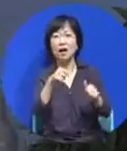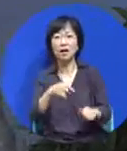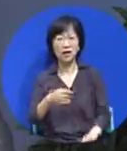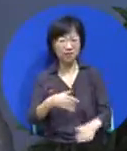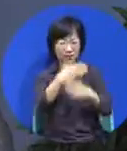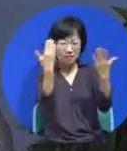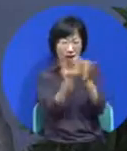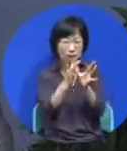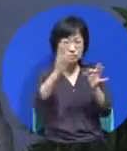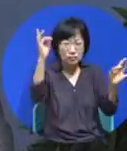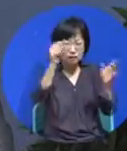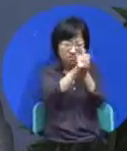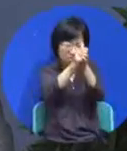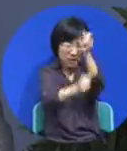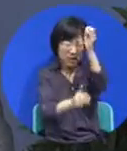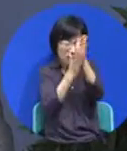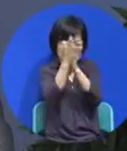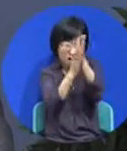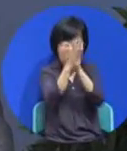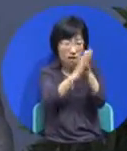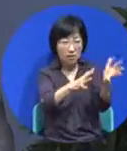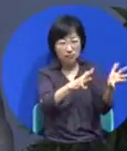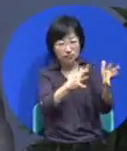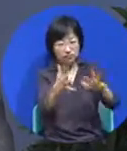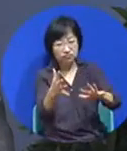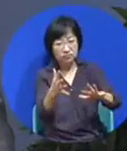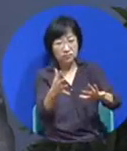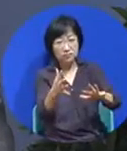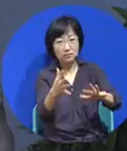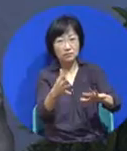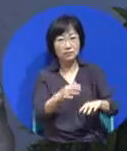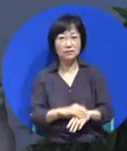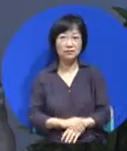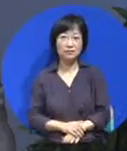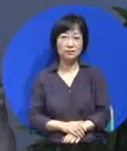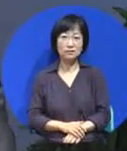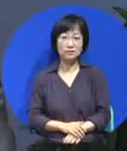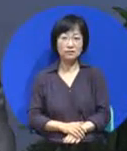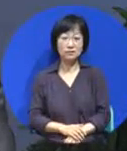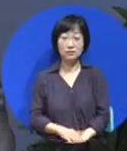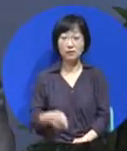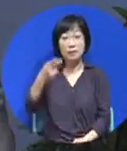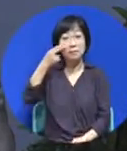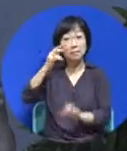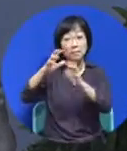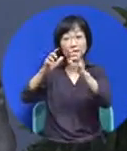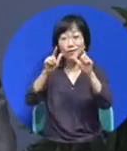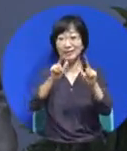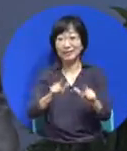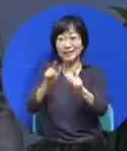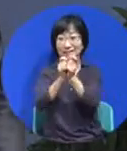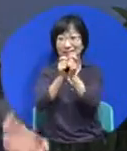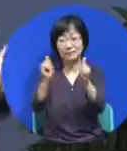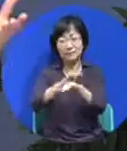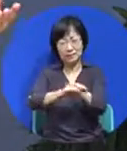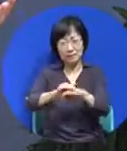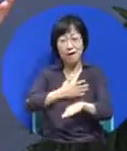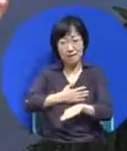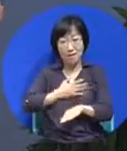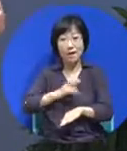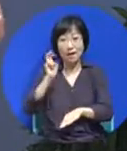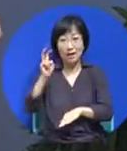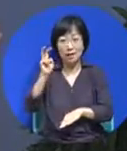dying? 이걸 깨닫게 한 겁니다. God wanted him to realize that. 미국에 계시는 분 더 잘 아시겠죠? And I'm sure people in America know this better. 지금